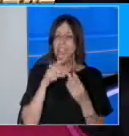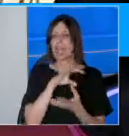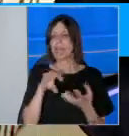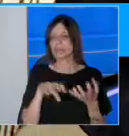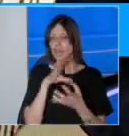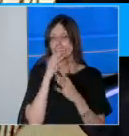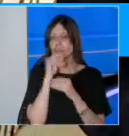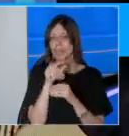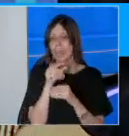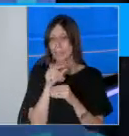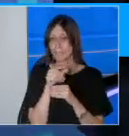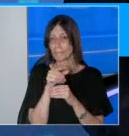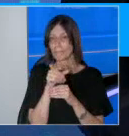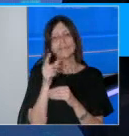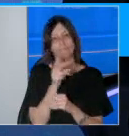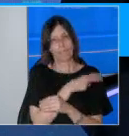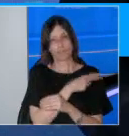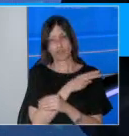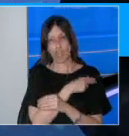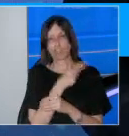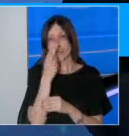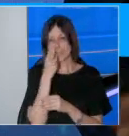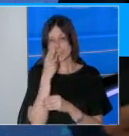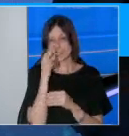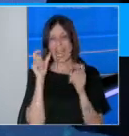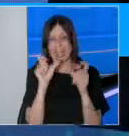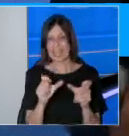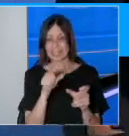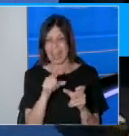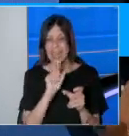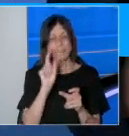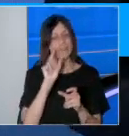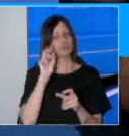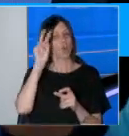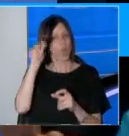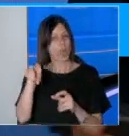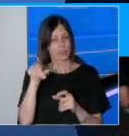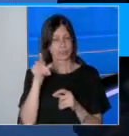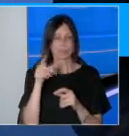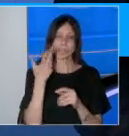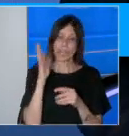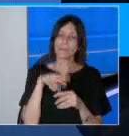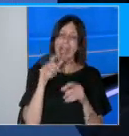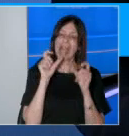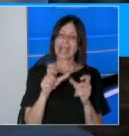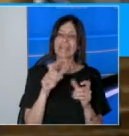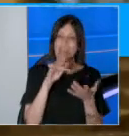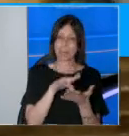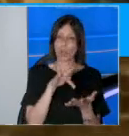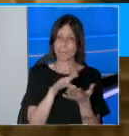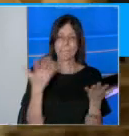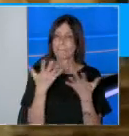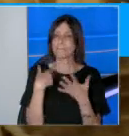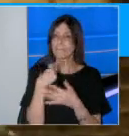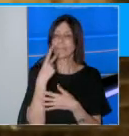האלו שדיברת עליהן, ועל הממשטרה שמנסה להגן עליכם, על מי שעולה לשם, ובכלל להגן גם על המקום. איך